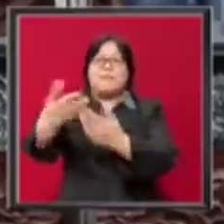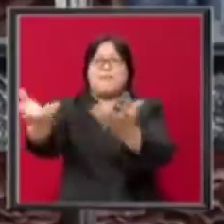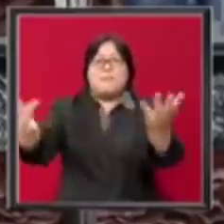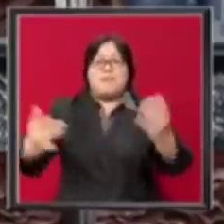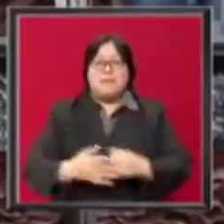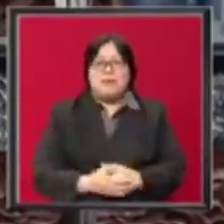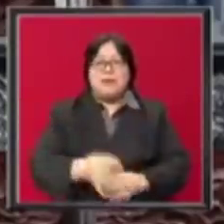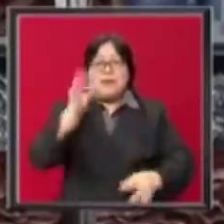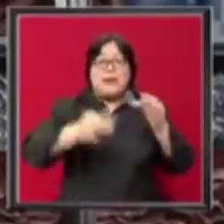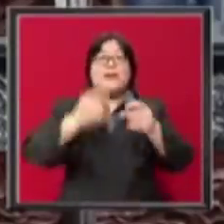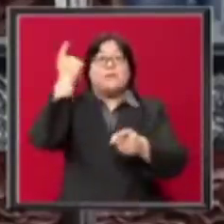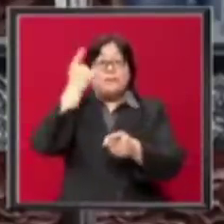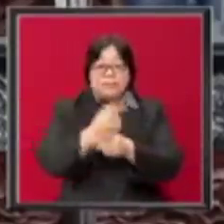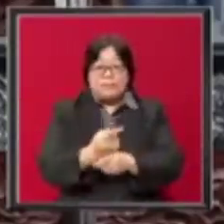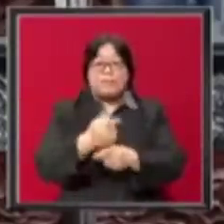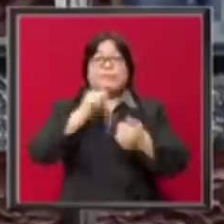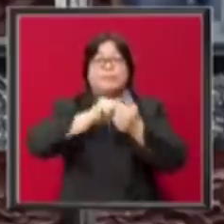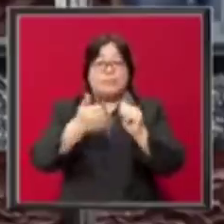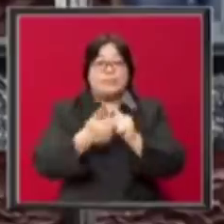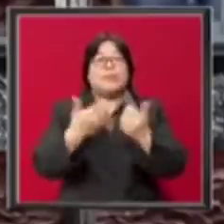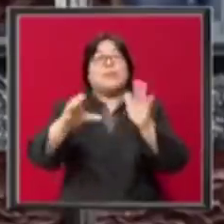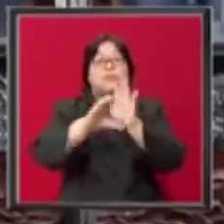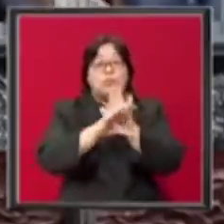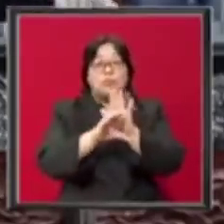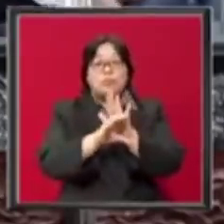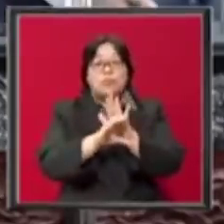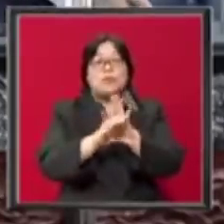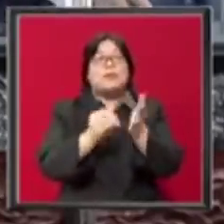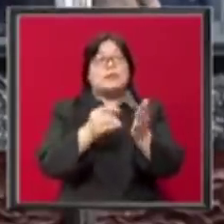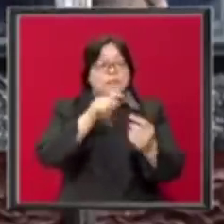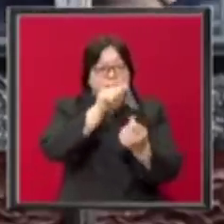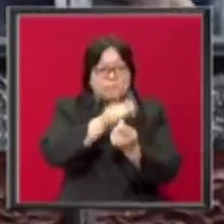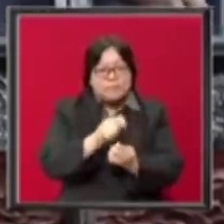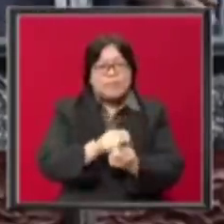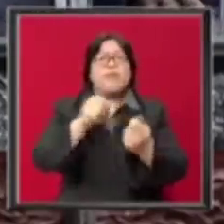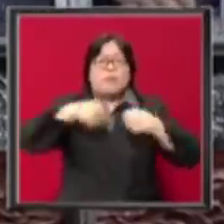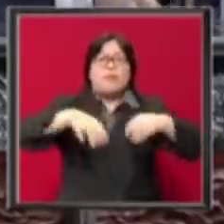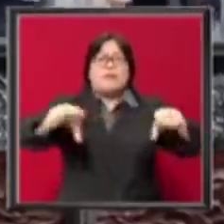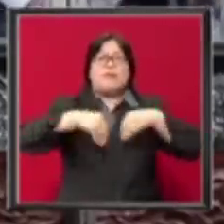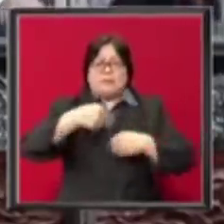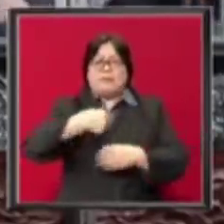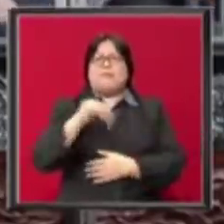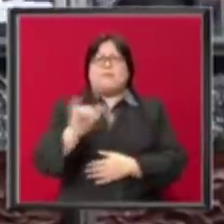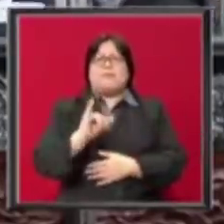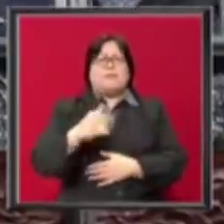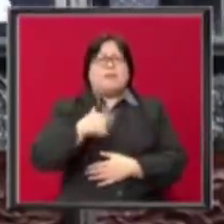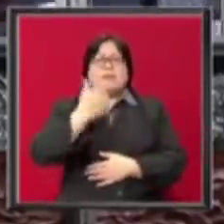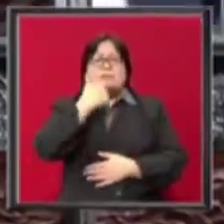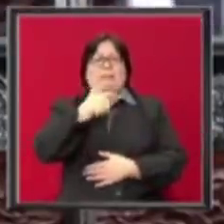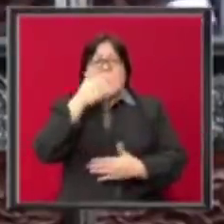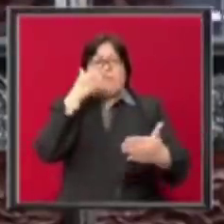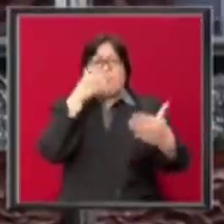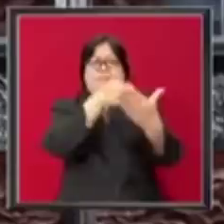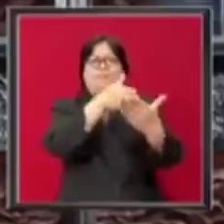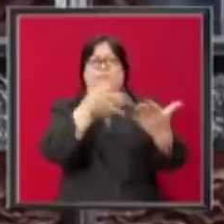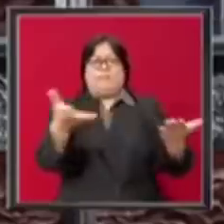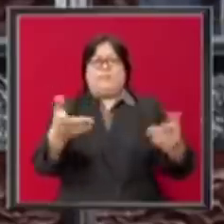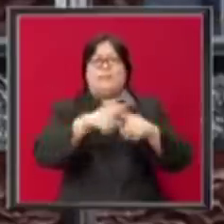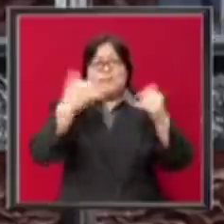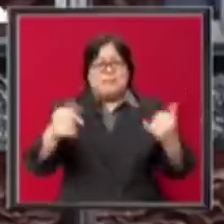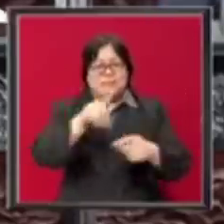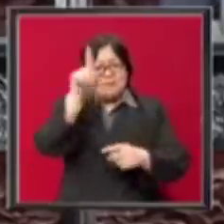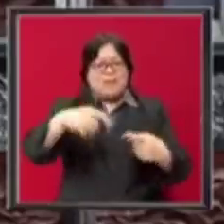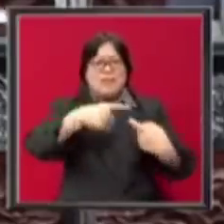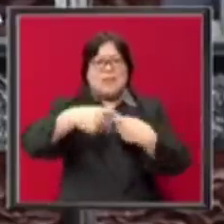PKP. Kalau betul masalahnya, bagi contoh dan teliti, orang boleh terima. Saya pun tidak mau pertikai. Ini kerana